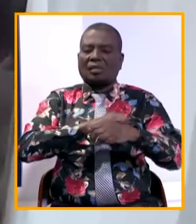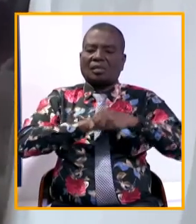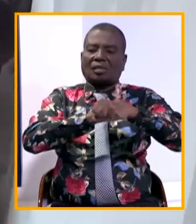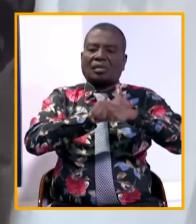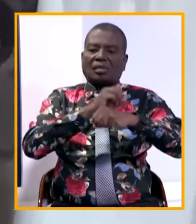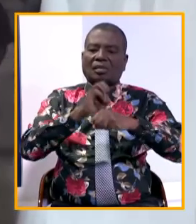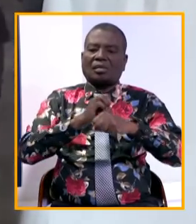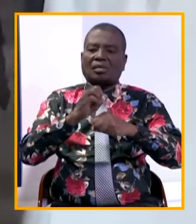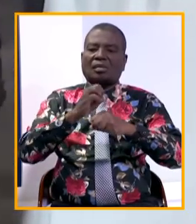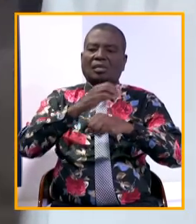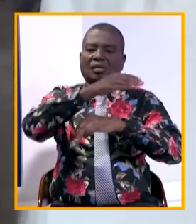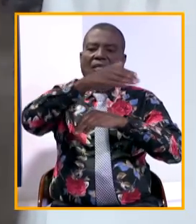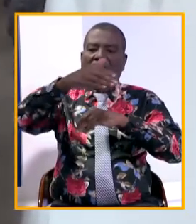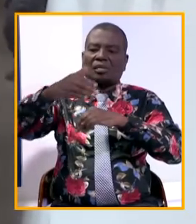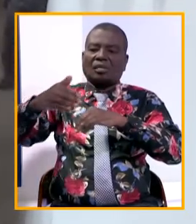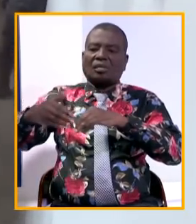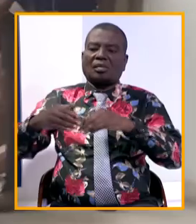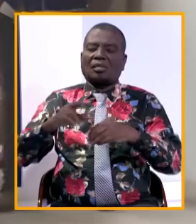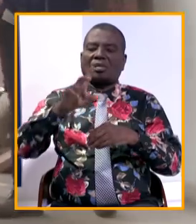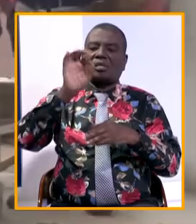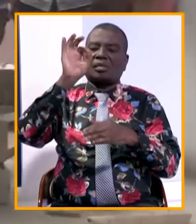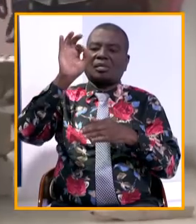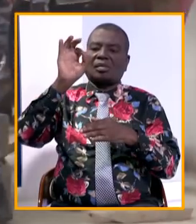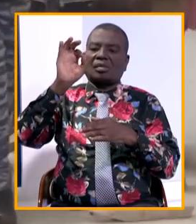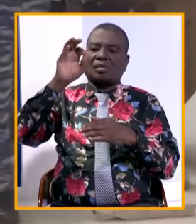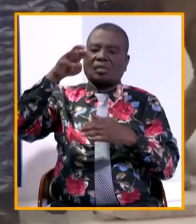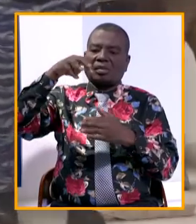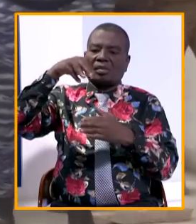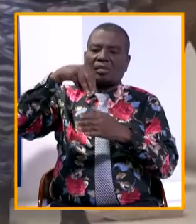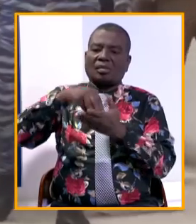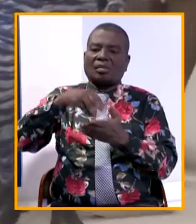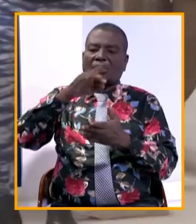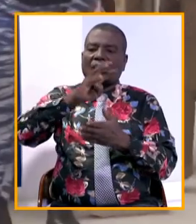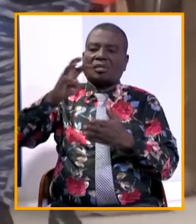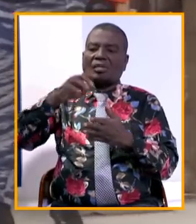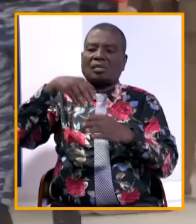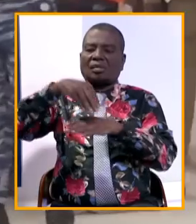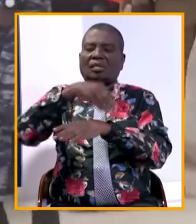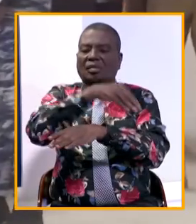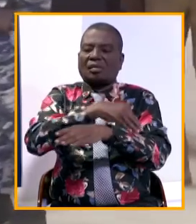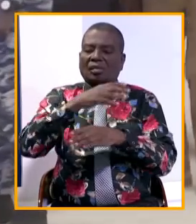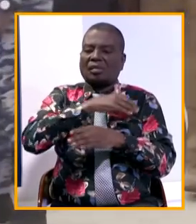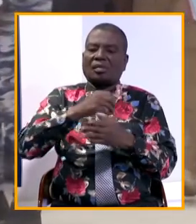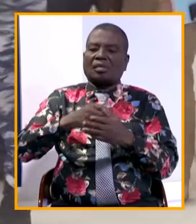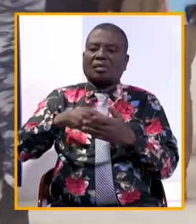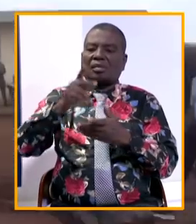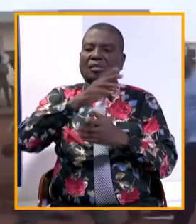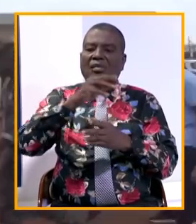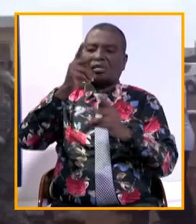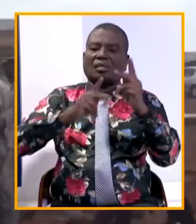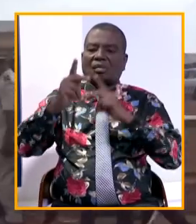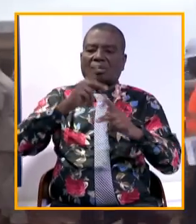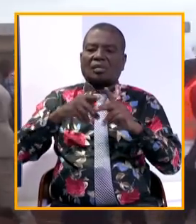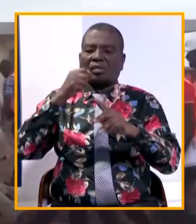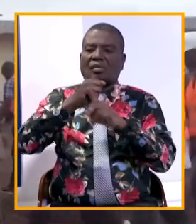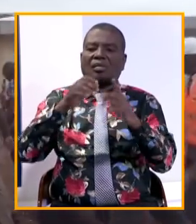sécurité. Une clôture de 9400 mètres, des équipements de dernière génération et l'indemnisation des populations